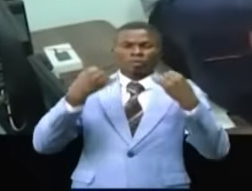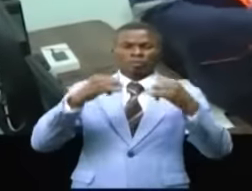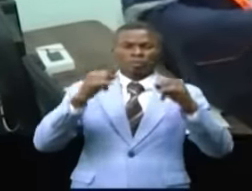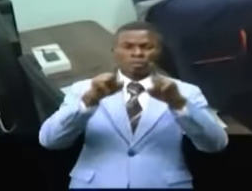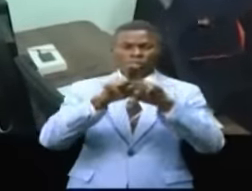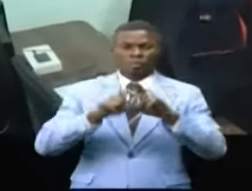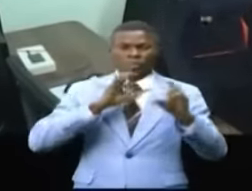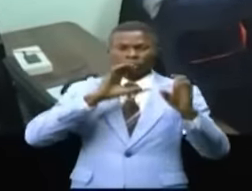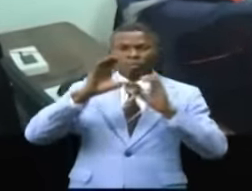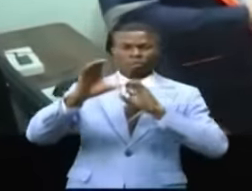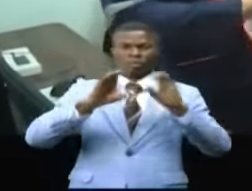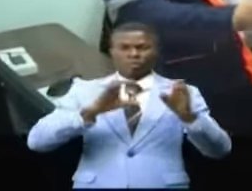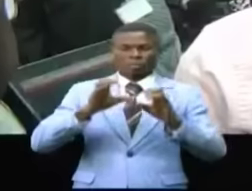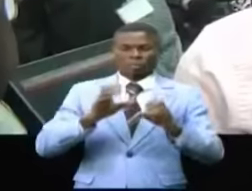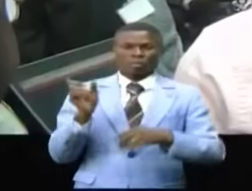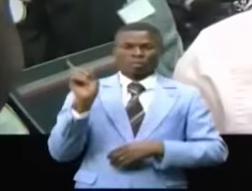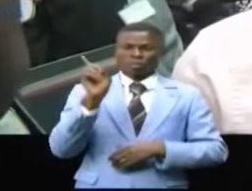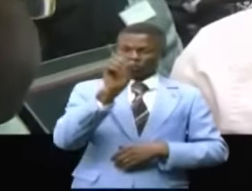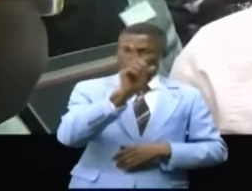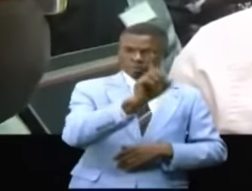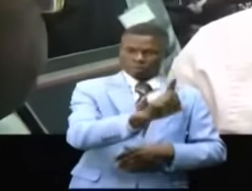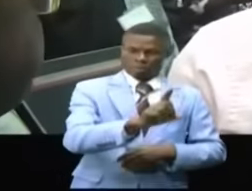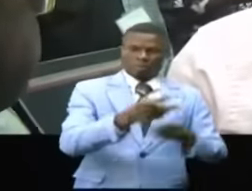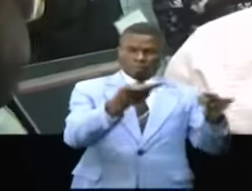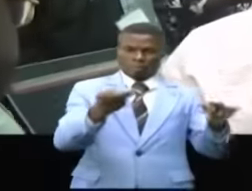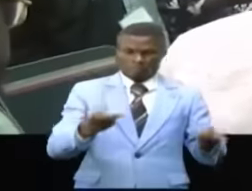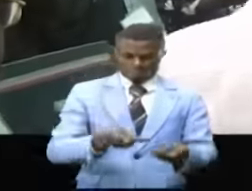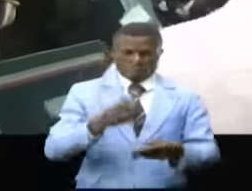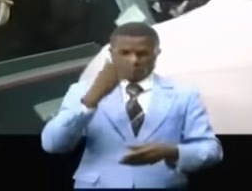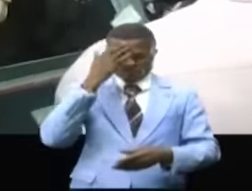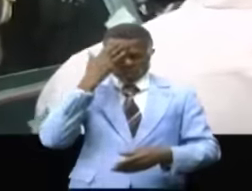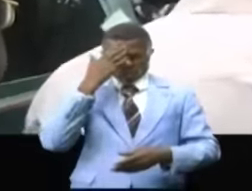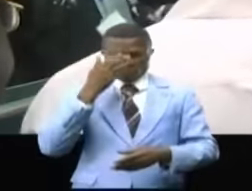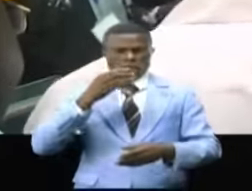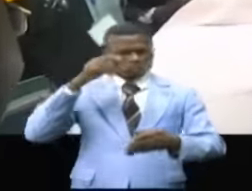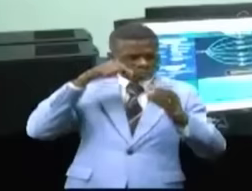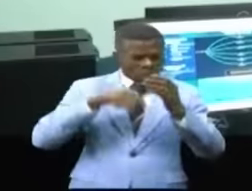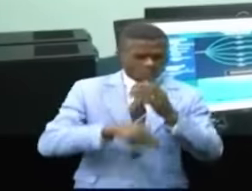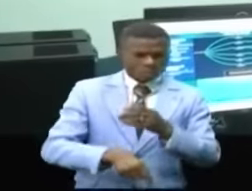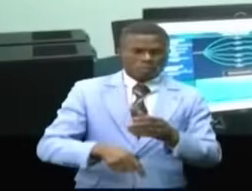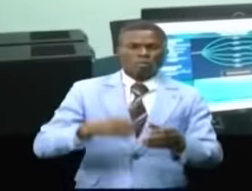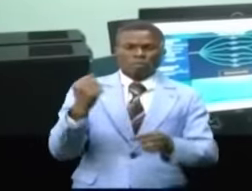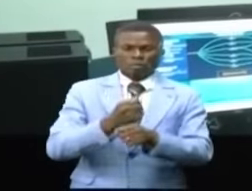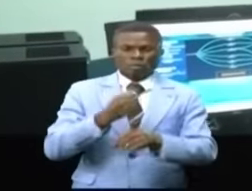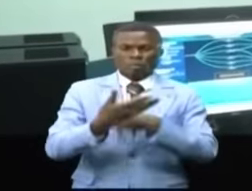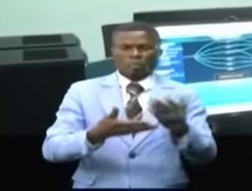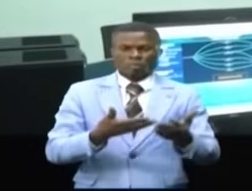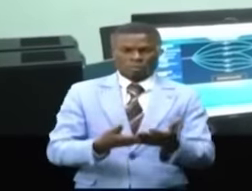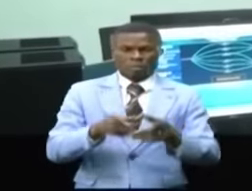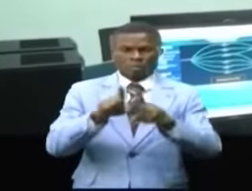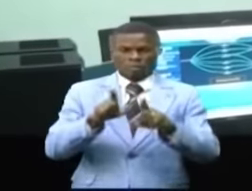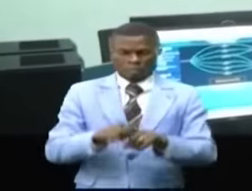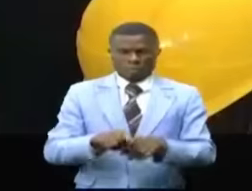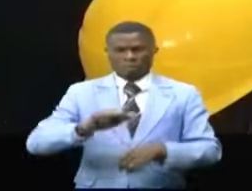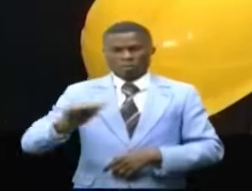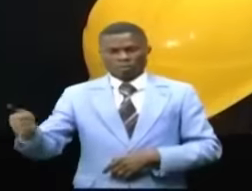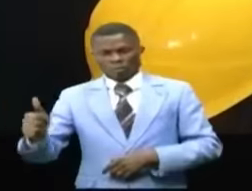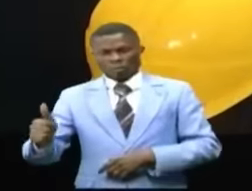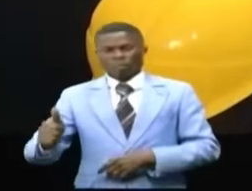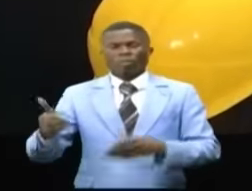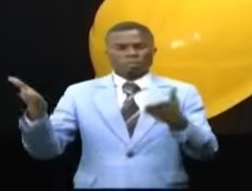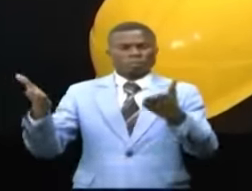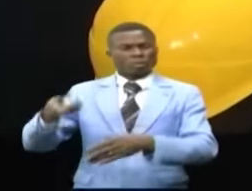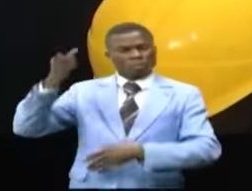de la communication s'est rendue sur place pour scruter dans les détails ces réalisations, ainsi que certaines d'autres